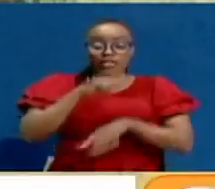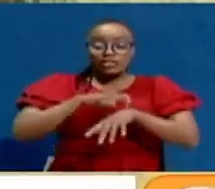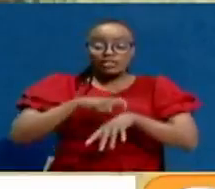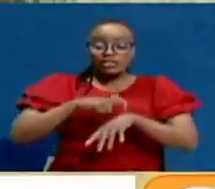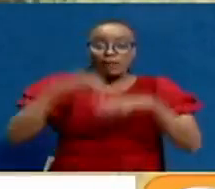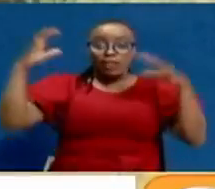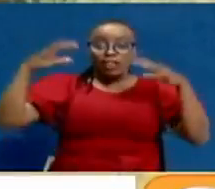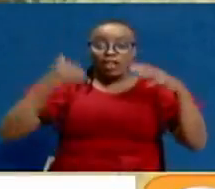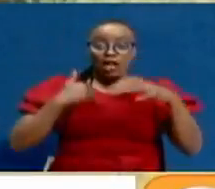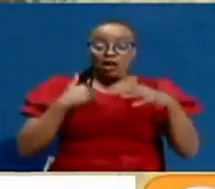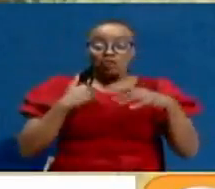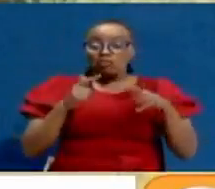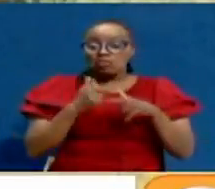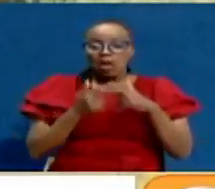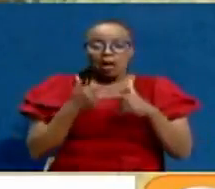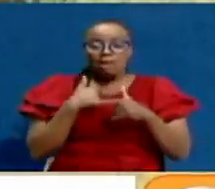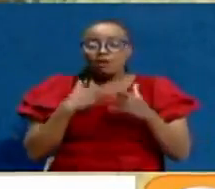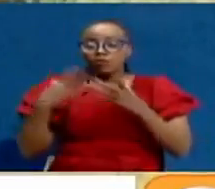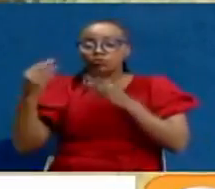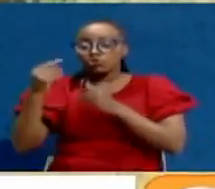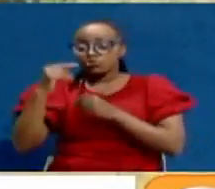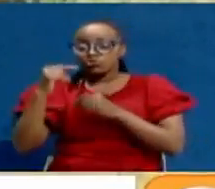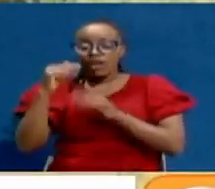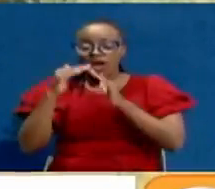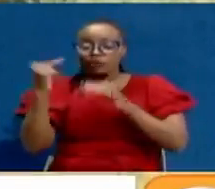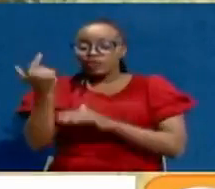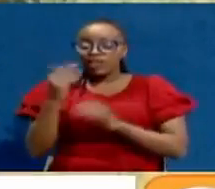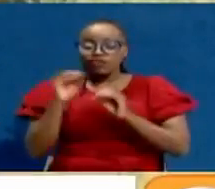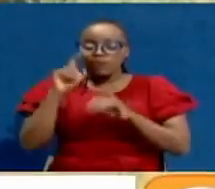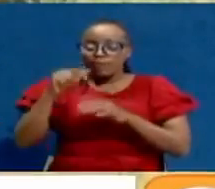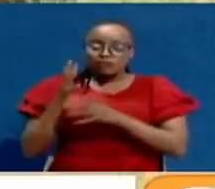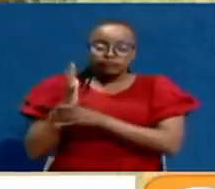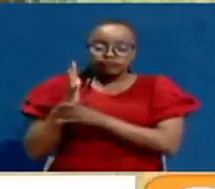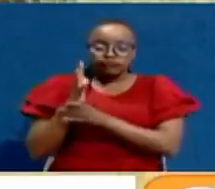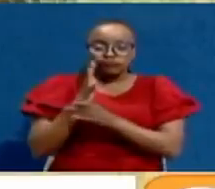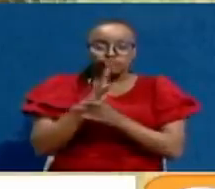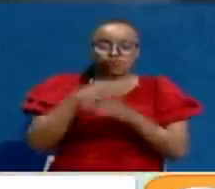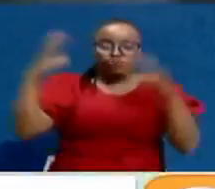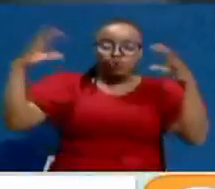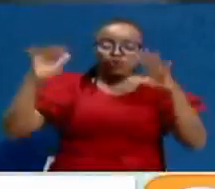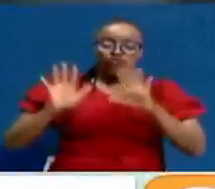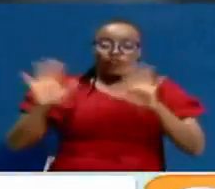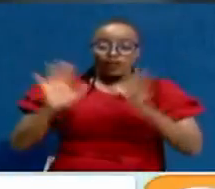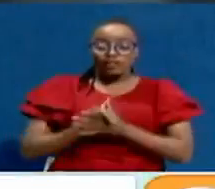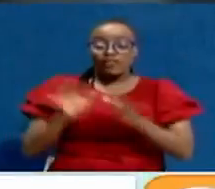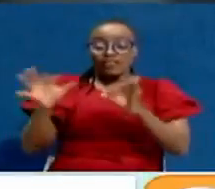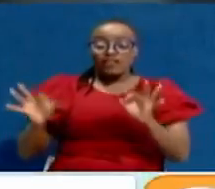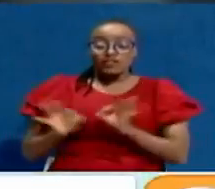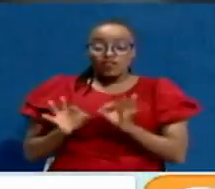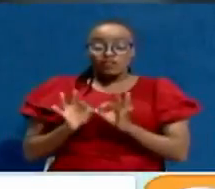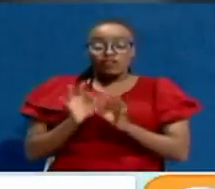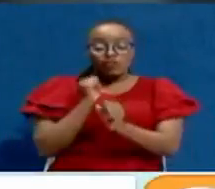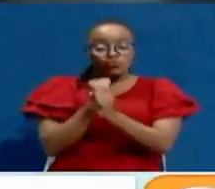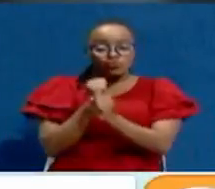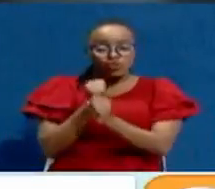ikianza saizi siwezi enda kwa nyumba peke yangu, lazima nishikilie na niende kwa nyumba nisimnyeshewe. Familia hii sasa, kando na